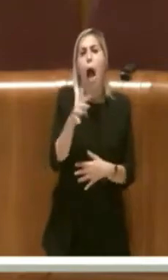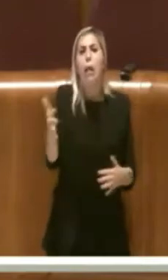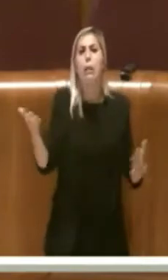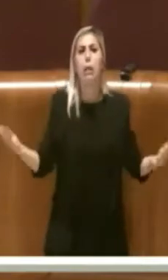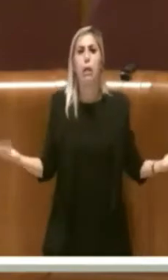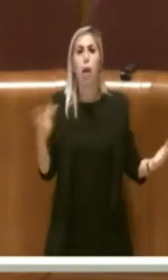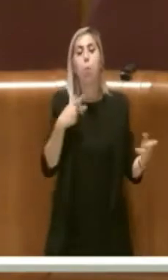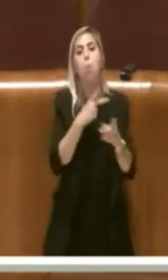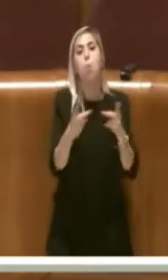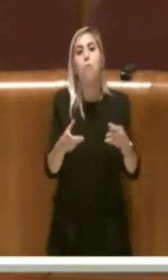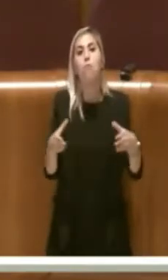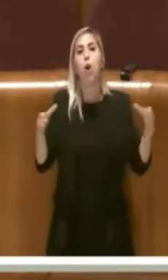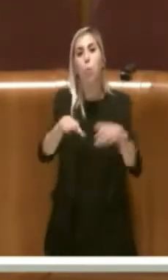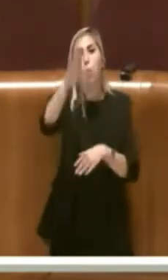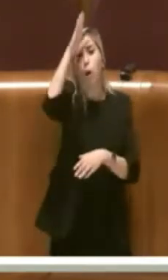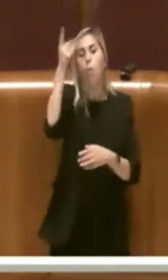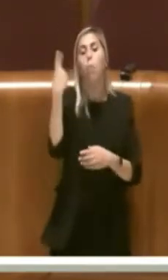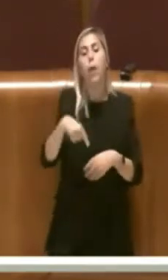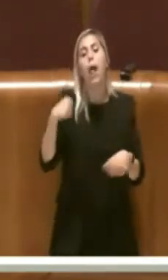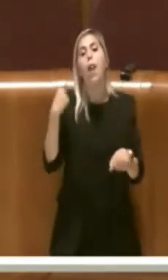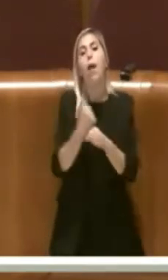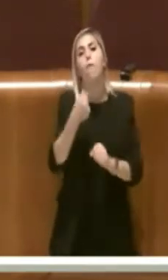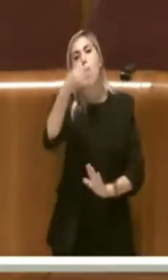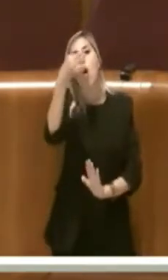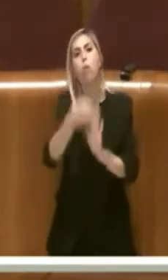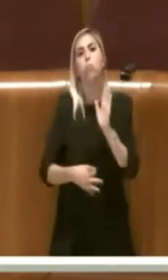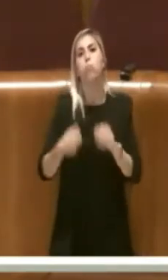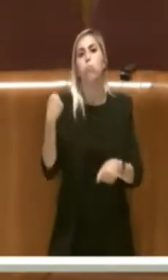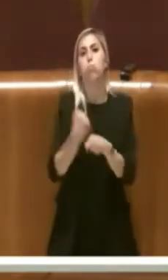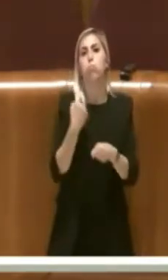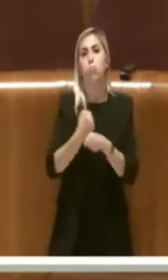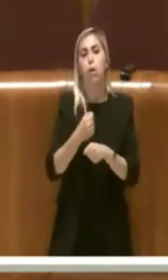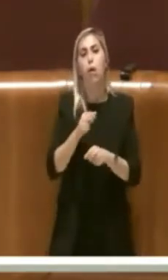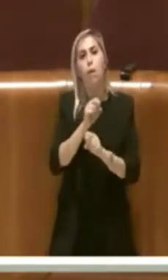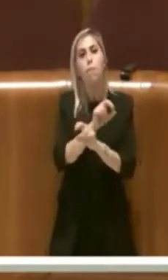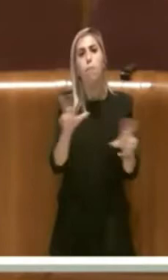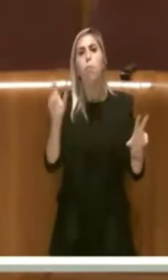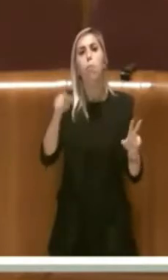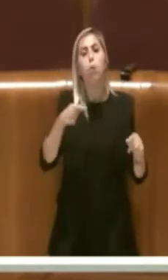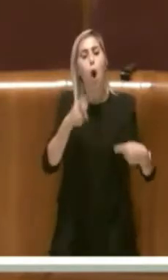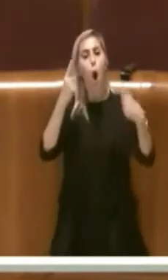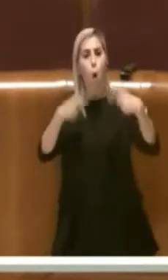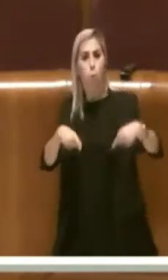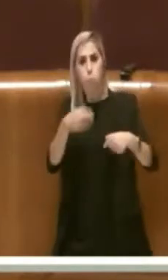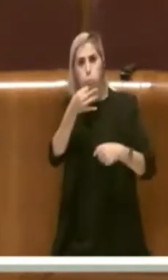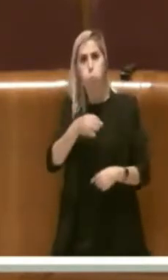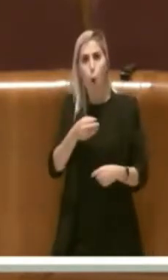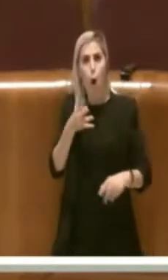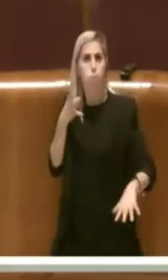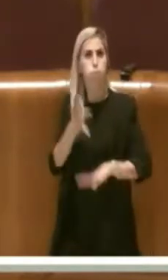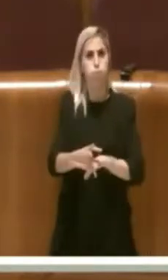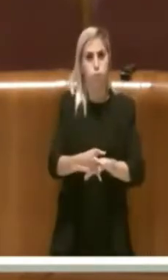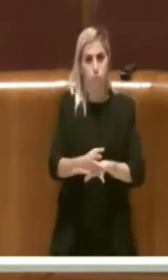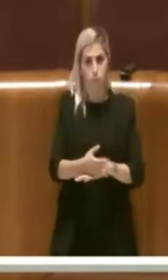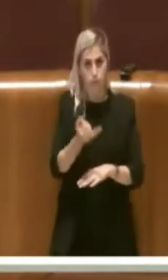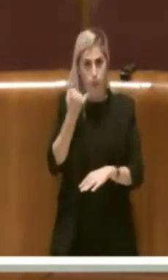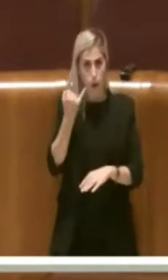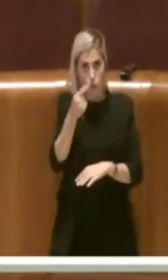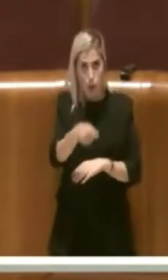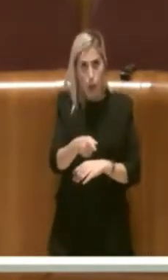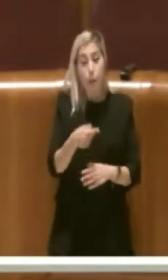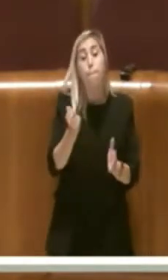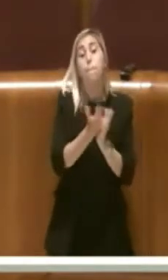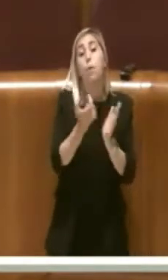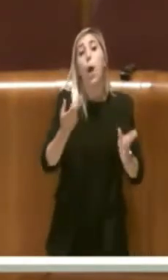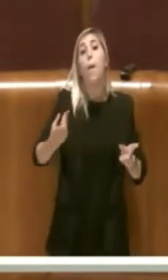presentare in capigruppo per quanto riguarda l'ordine dei lavori e quindi dare voce eventualmente anche all'opposizione. Altra cosa importante,